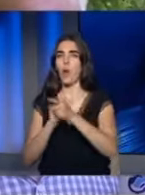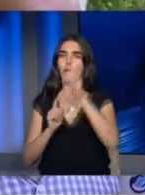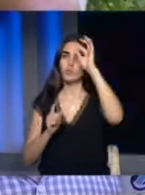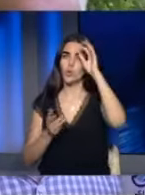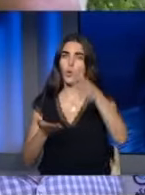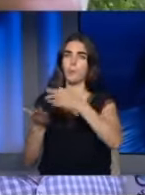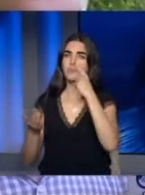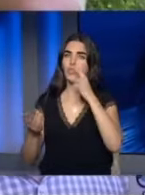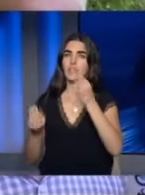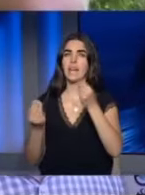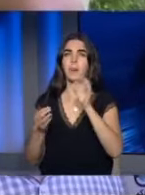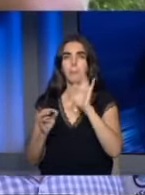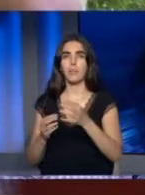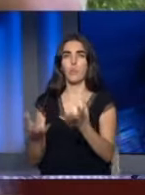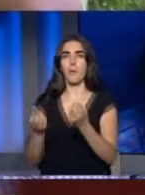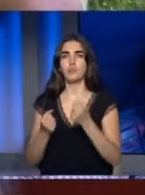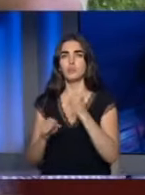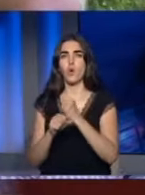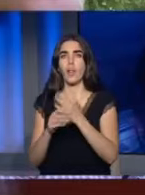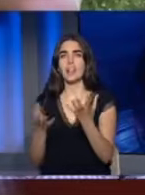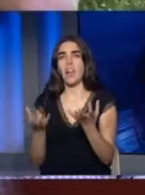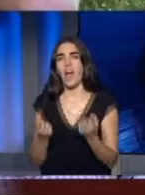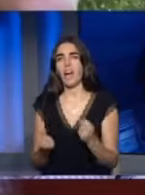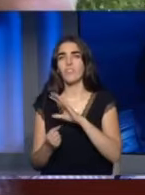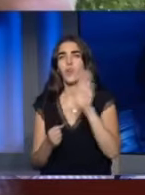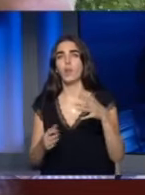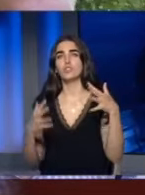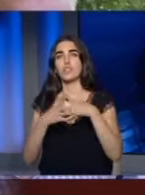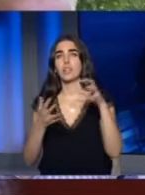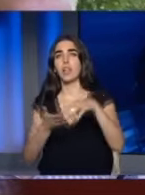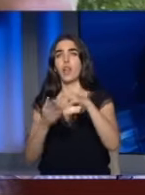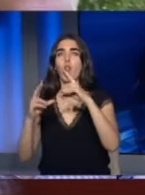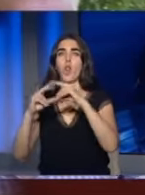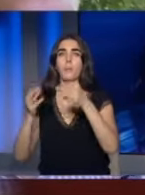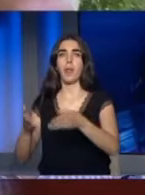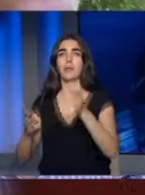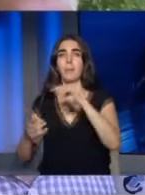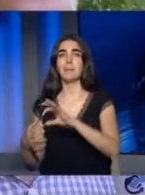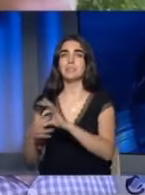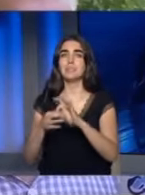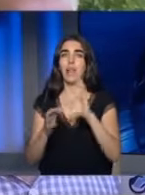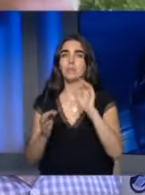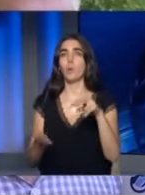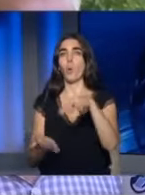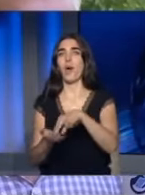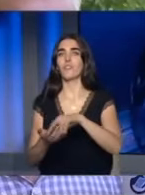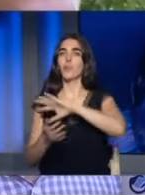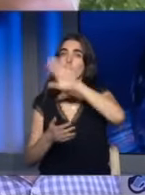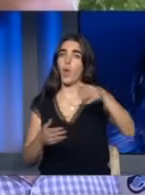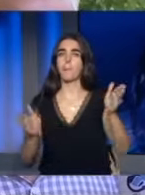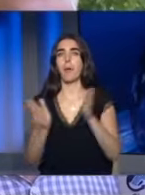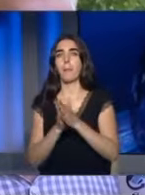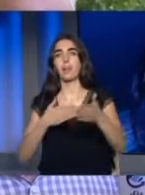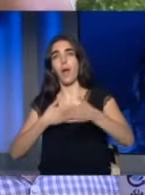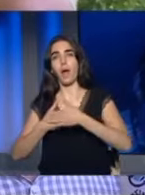حصار مطبق على هذا الامر لم نعرف قد رحله قتله ولا نعرف قد عنده اضرار برجع على موضوع الجنوب نعم لدينا مسح